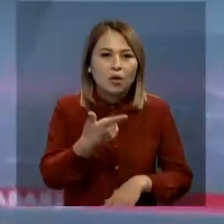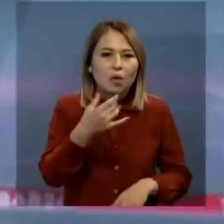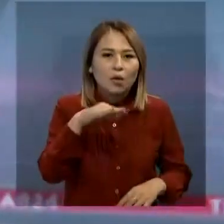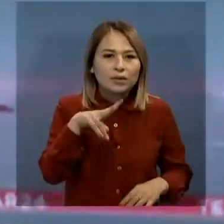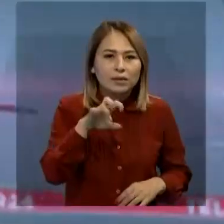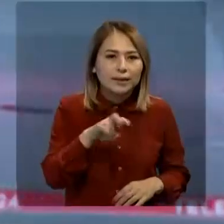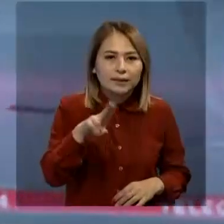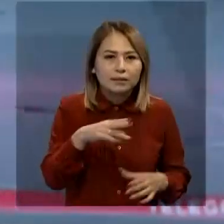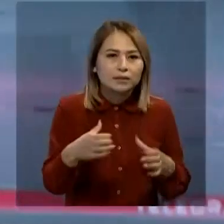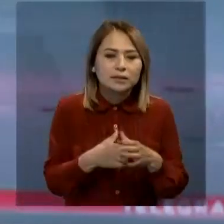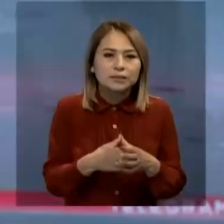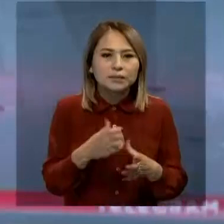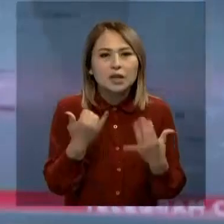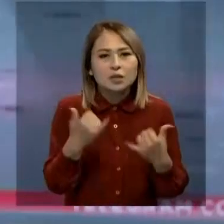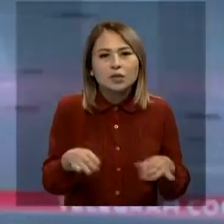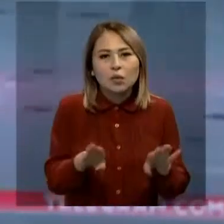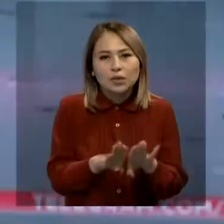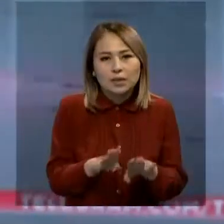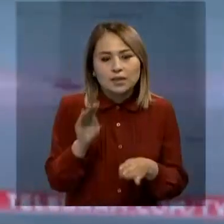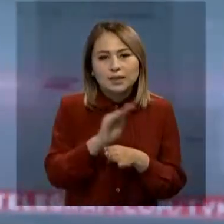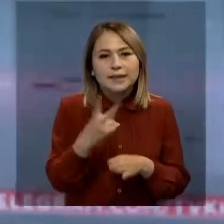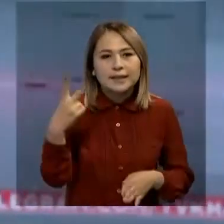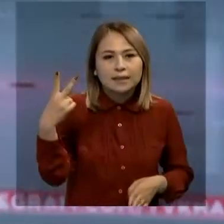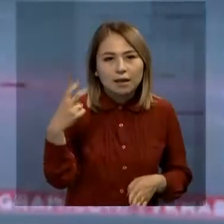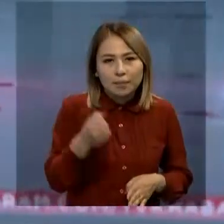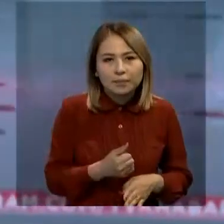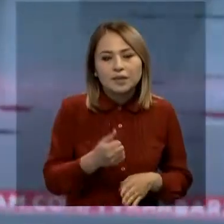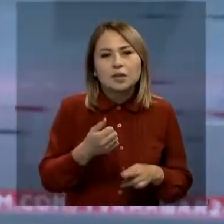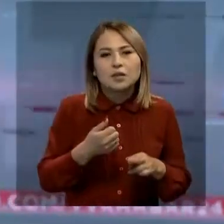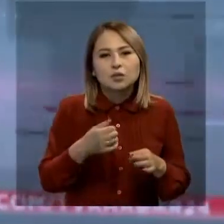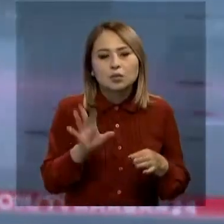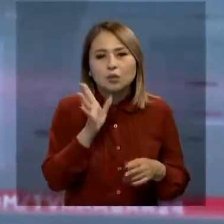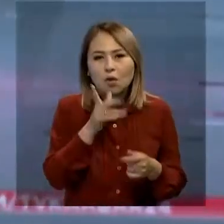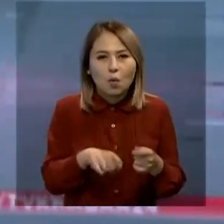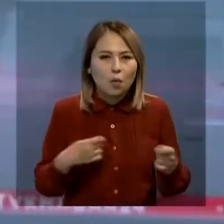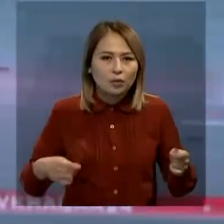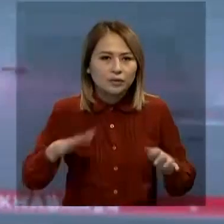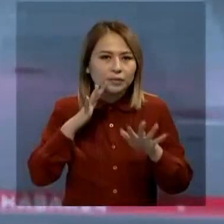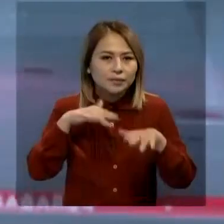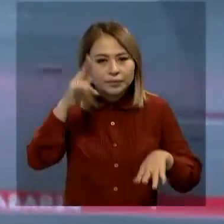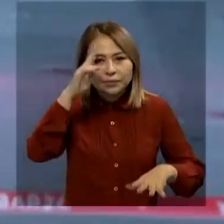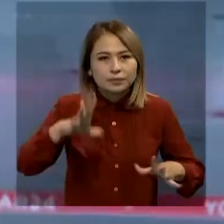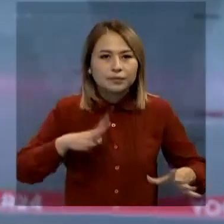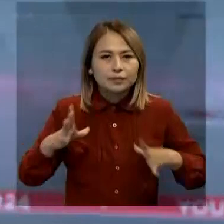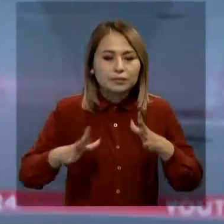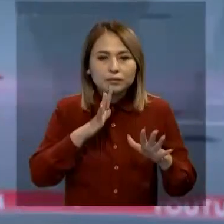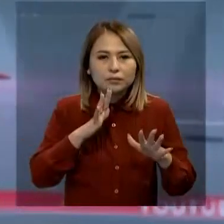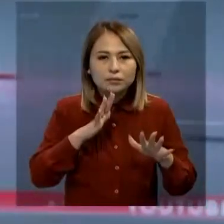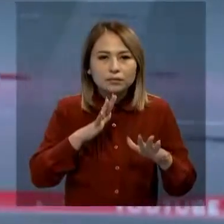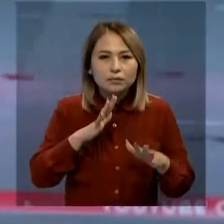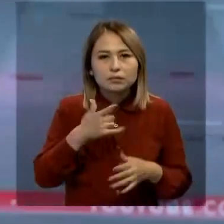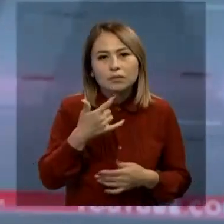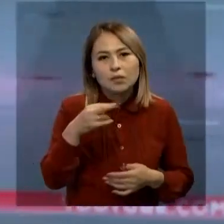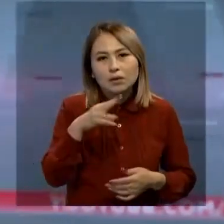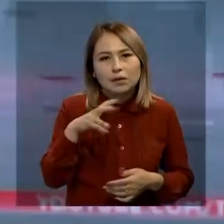теңізіндегі Готланд аралы дейді. Қазір онда одақтастардың 2 аптаға созылатын әскери теңіз оқу-жаттығулары өтіп жатыр.